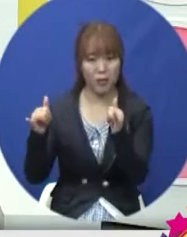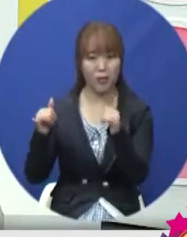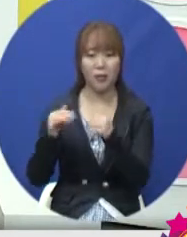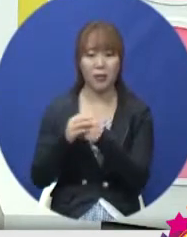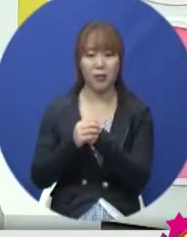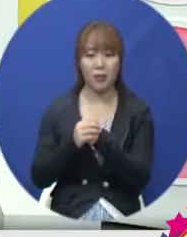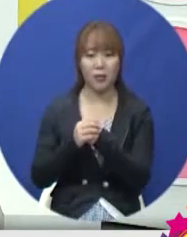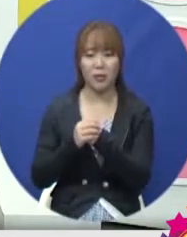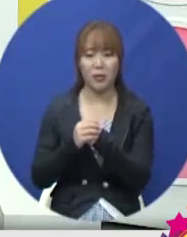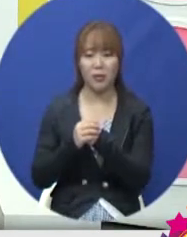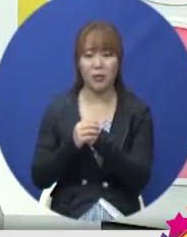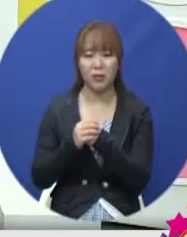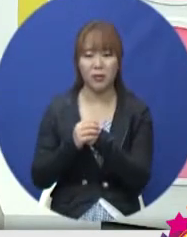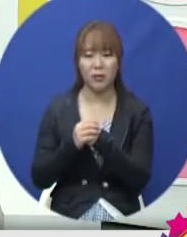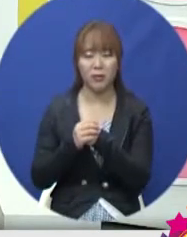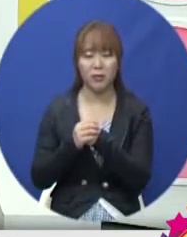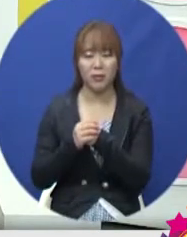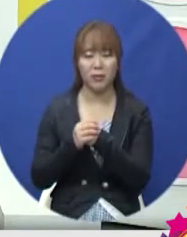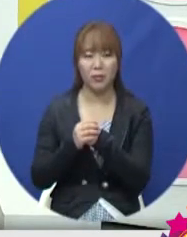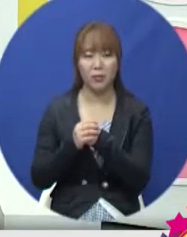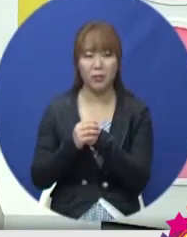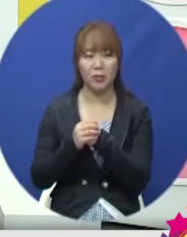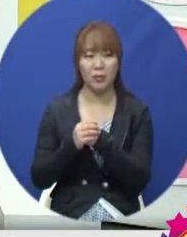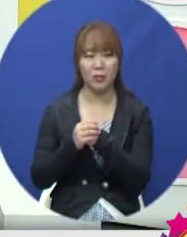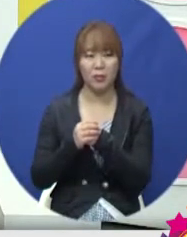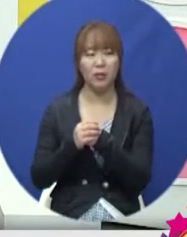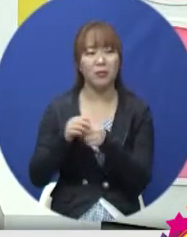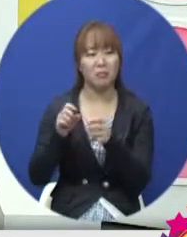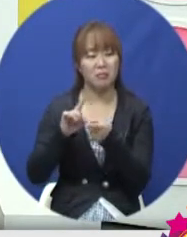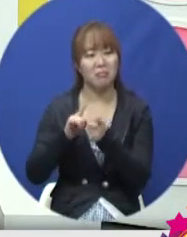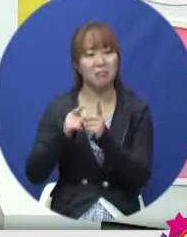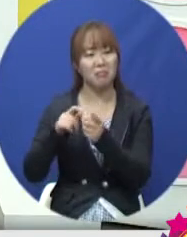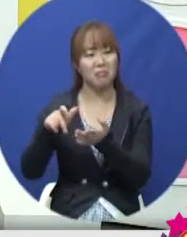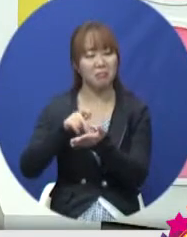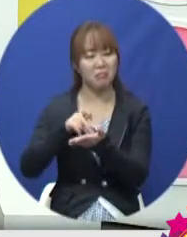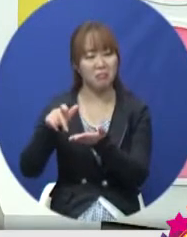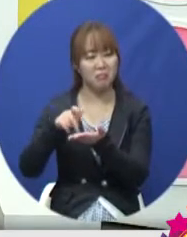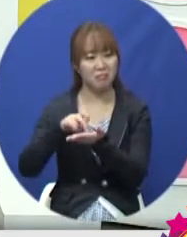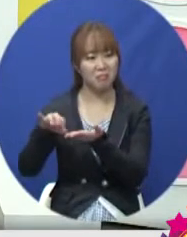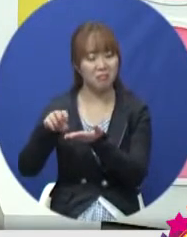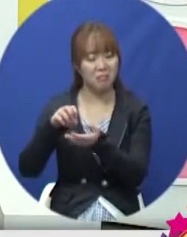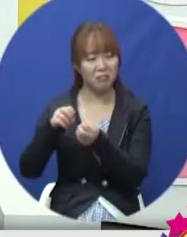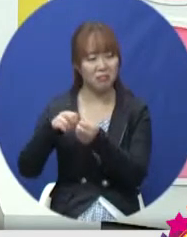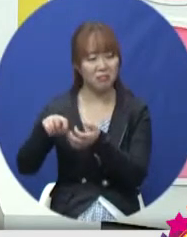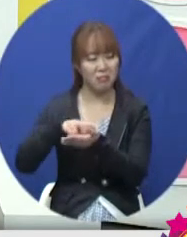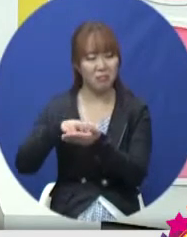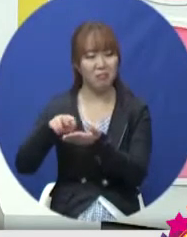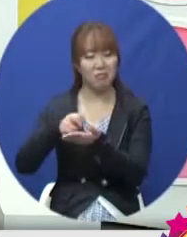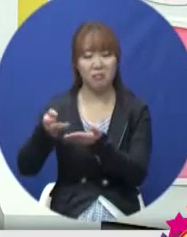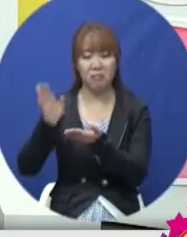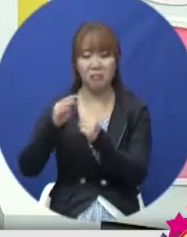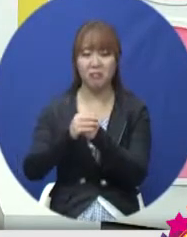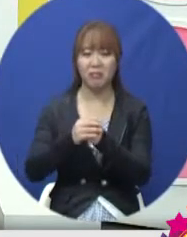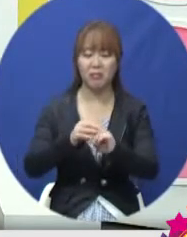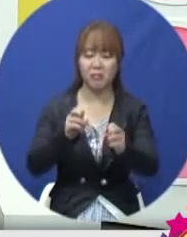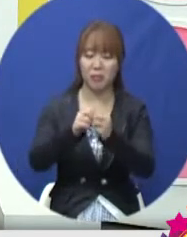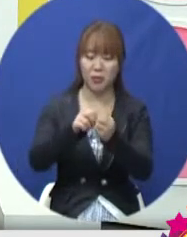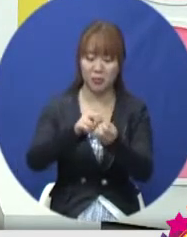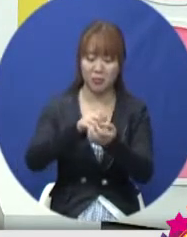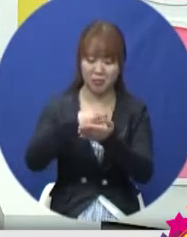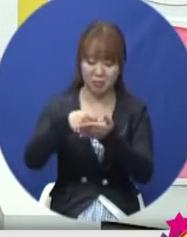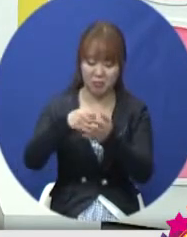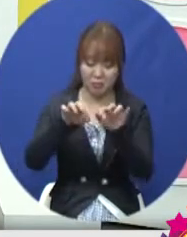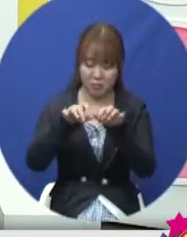그냥 이제 카톡으로 이제 왔다 갔다 하고 그러는데 이제 제가 이렇게 이제 이렇게 써서 이제